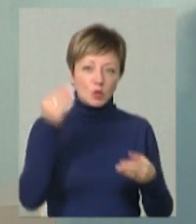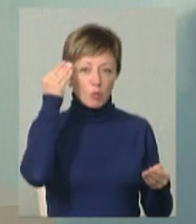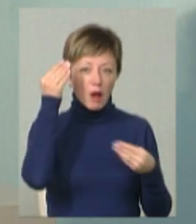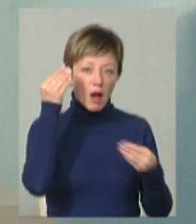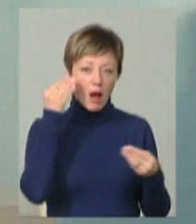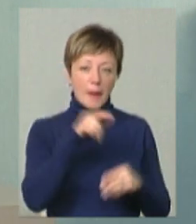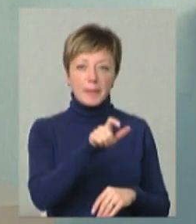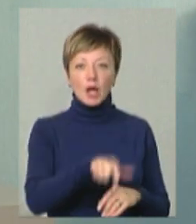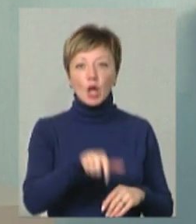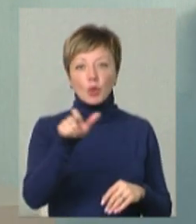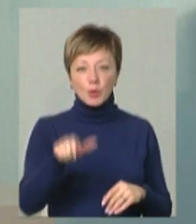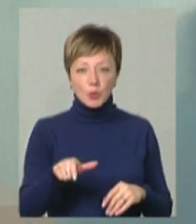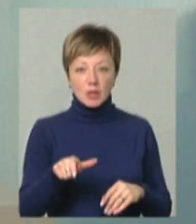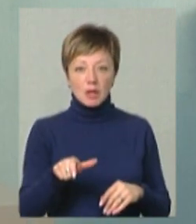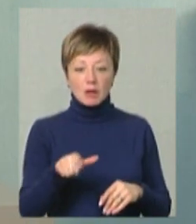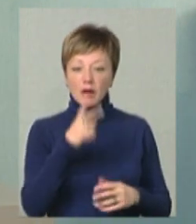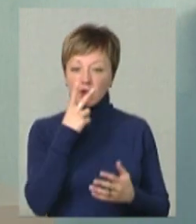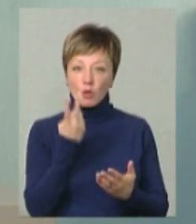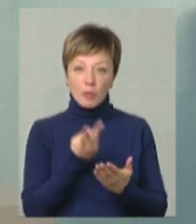думками ті люди,